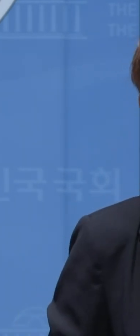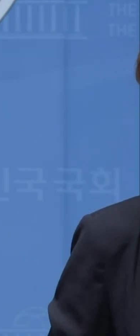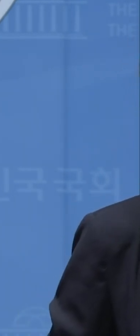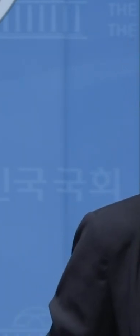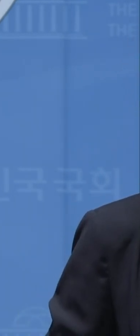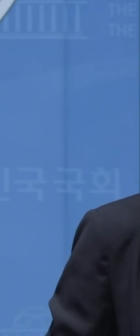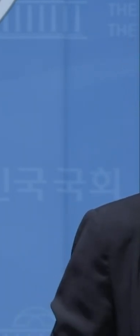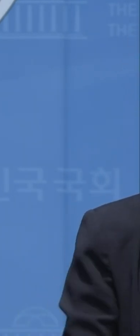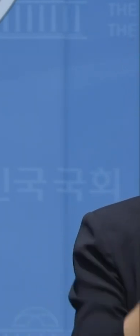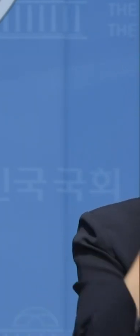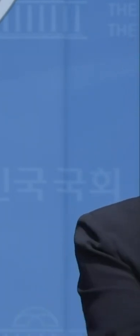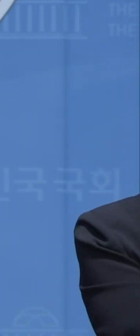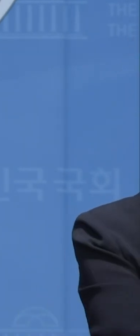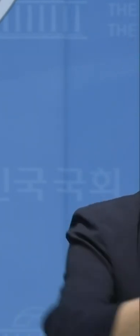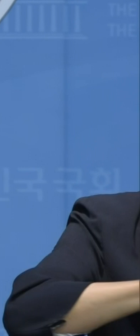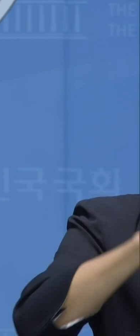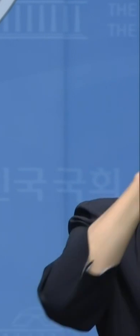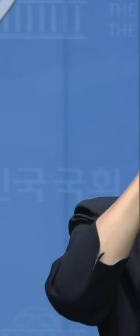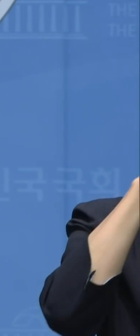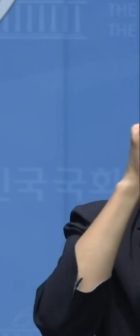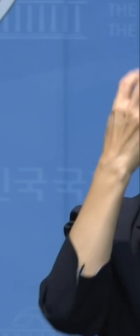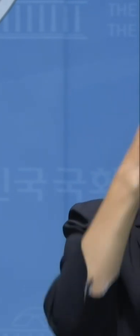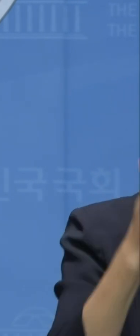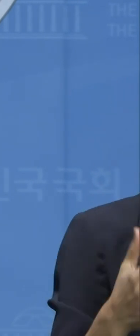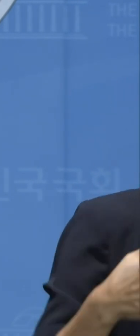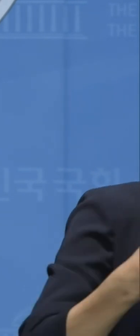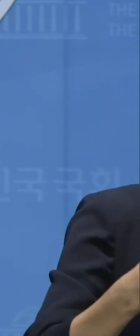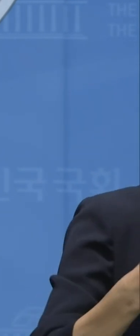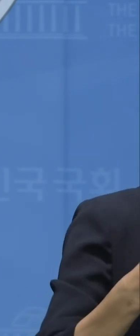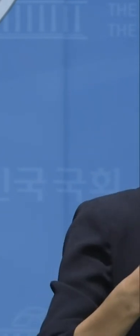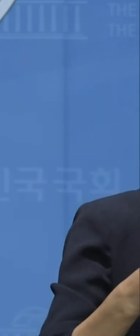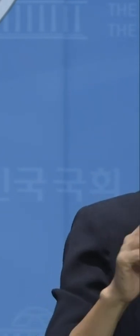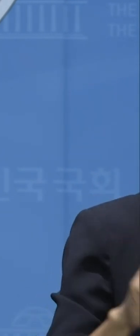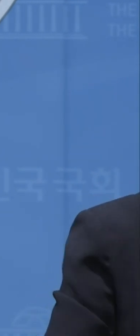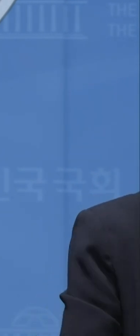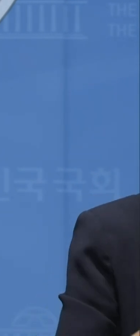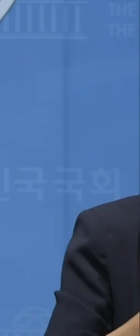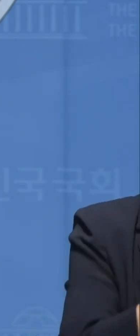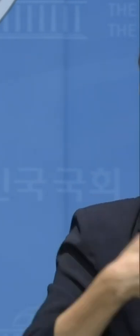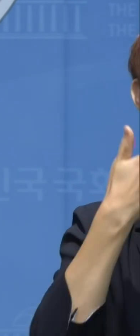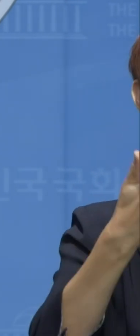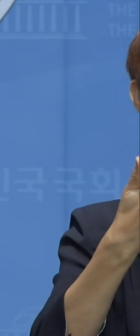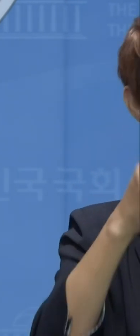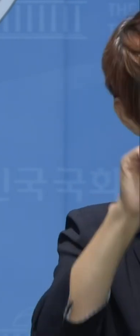짓을 버려도 우리 편인 검찰은 우리를 건들지 못해라는 자신감 없으면 불가능합니다